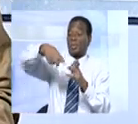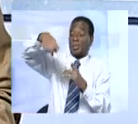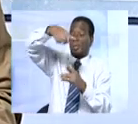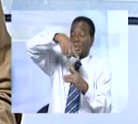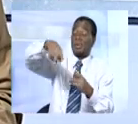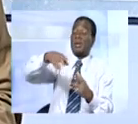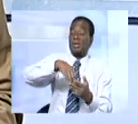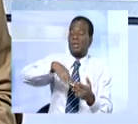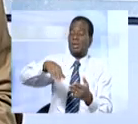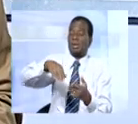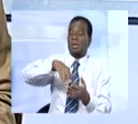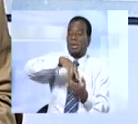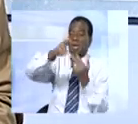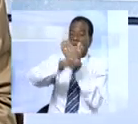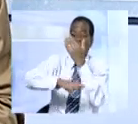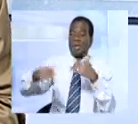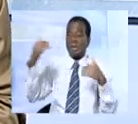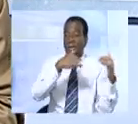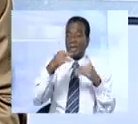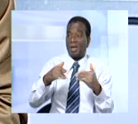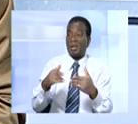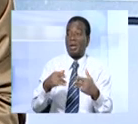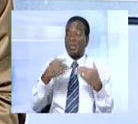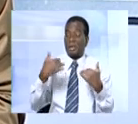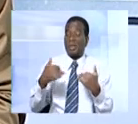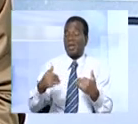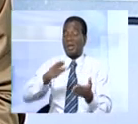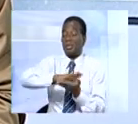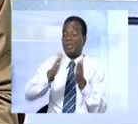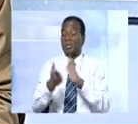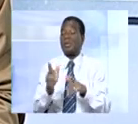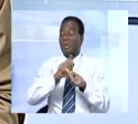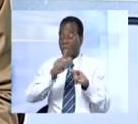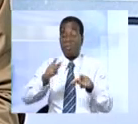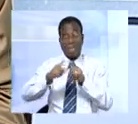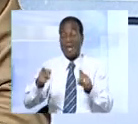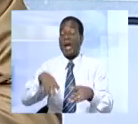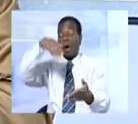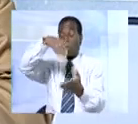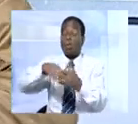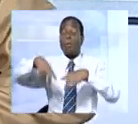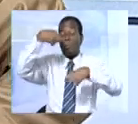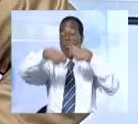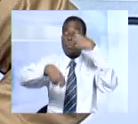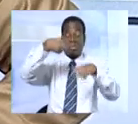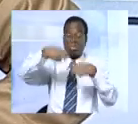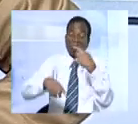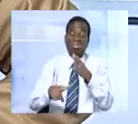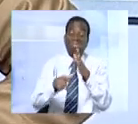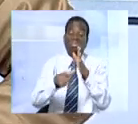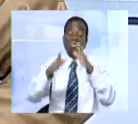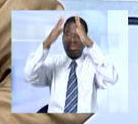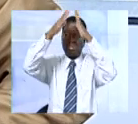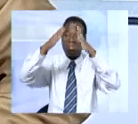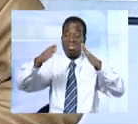de problèmes de structure pour accueillir ces agents. Tenez, par exemple, les préfectures et sous-préfectures et les logements de ces